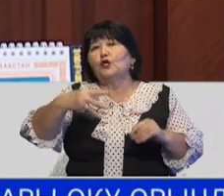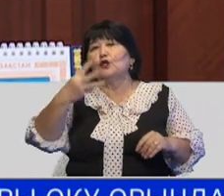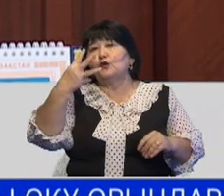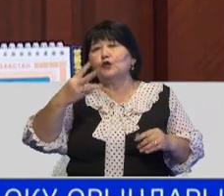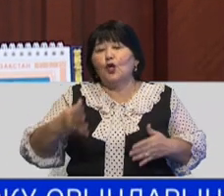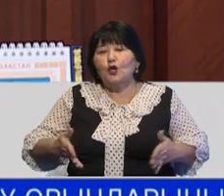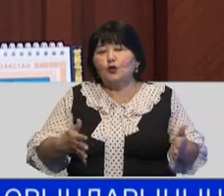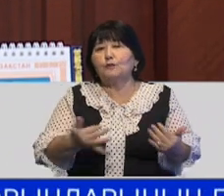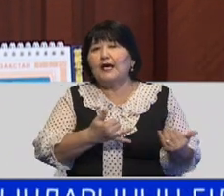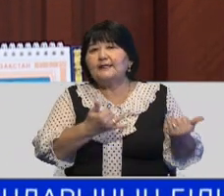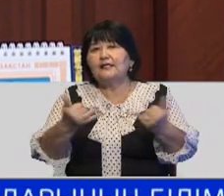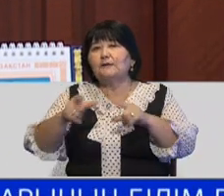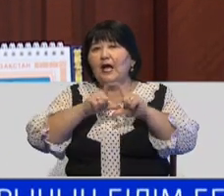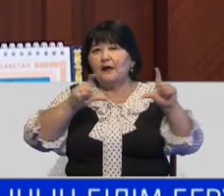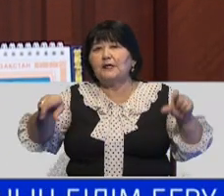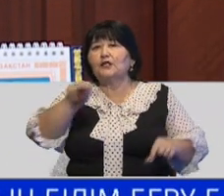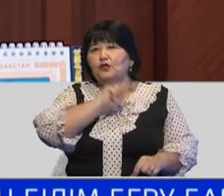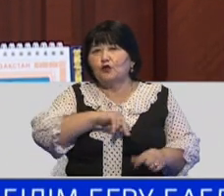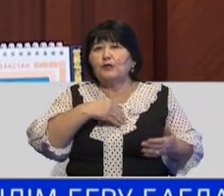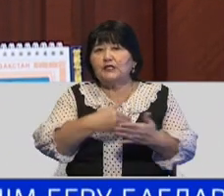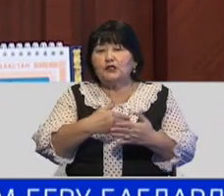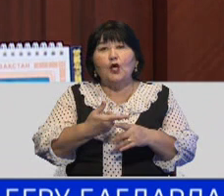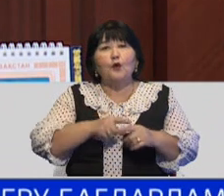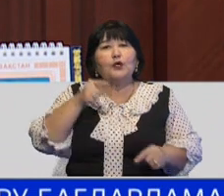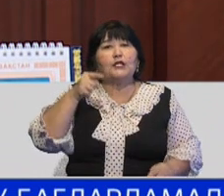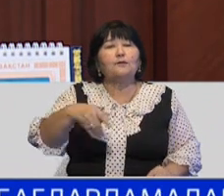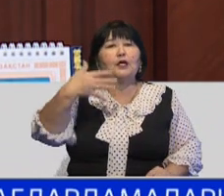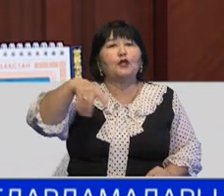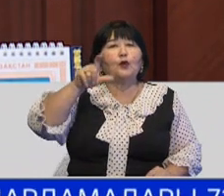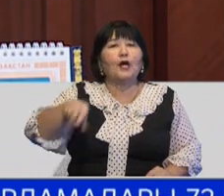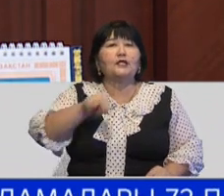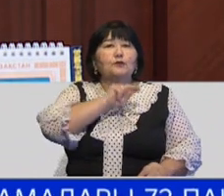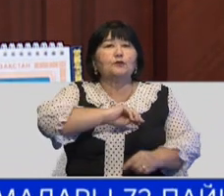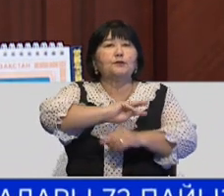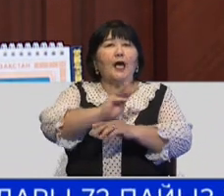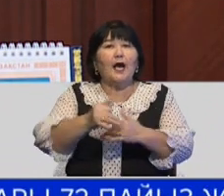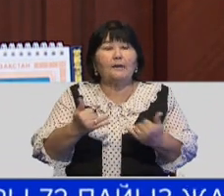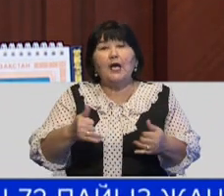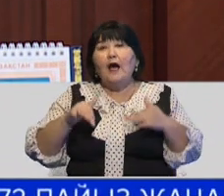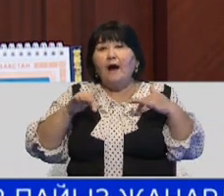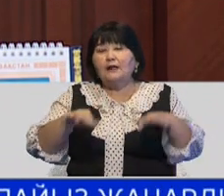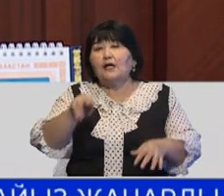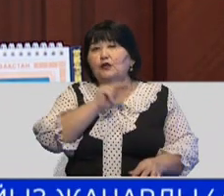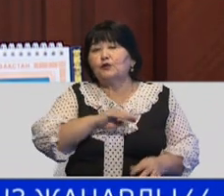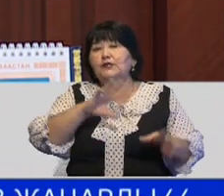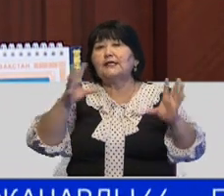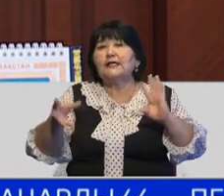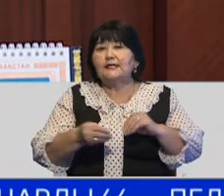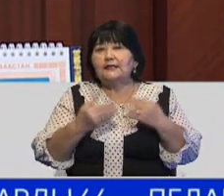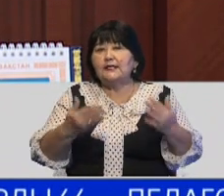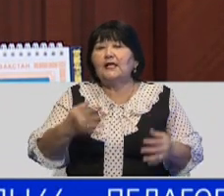бойы сервистік объектілер жұмыс жасауда. Онда 1050 адам жұмыспен қамтылған. Атқарылған жұмыстар